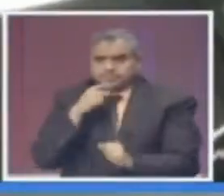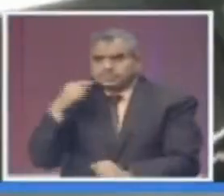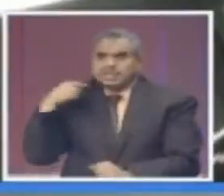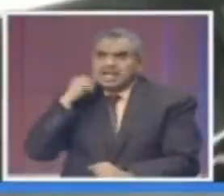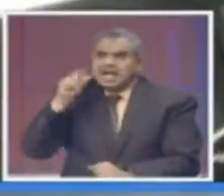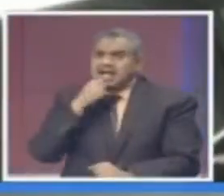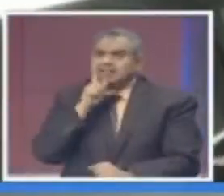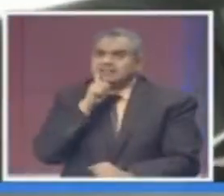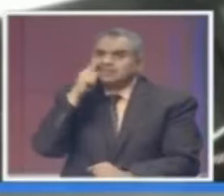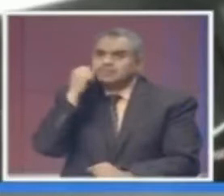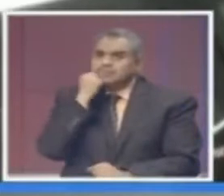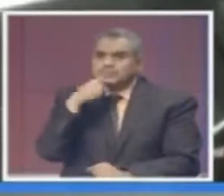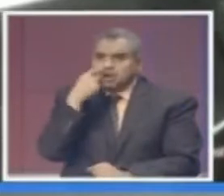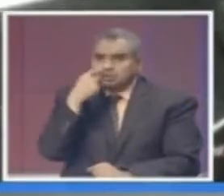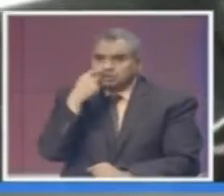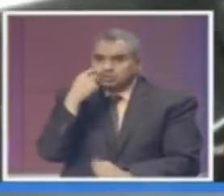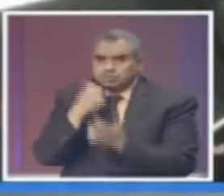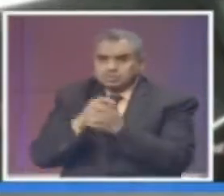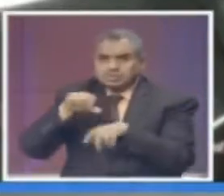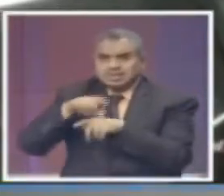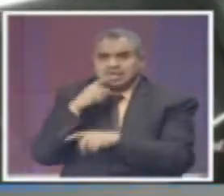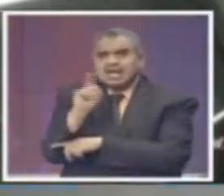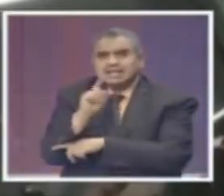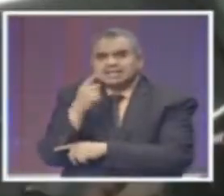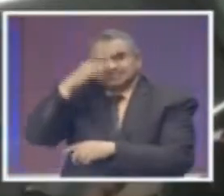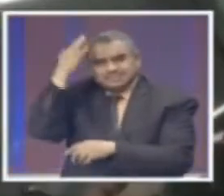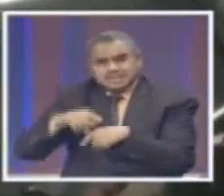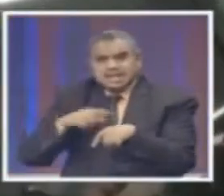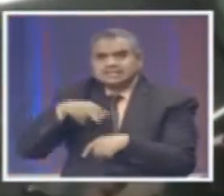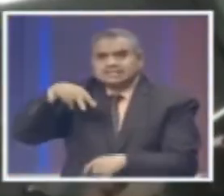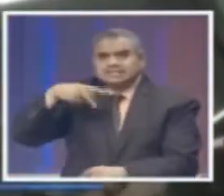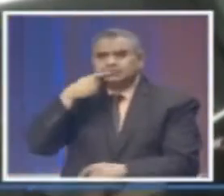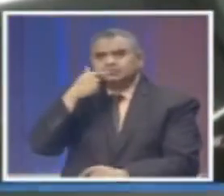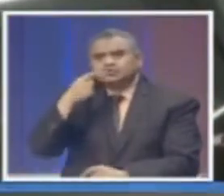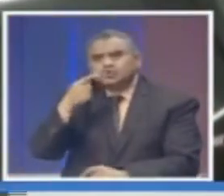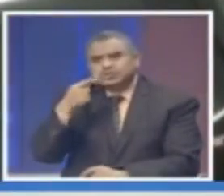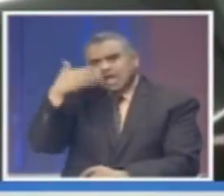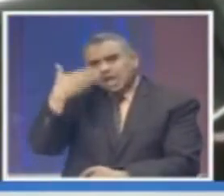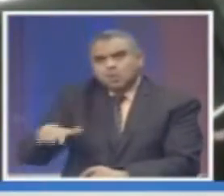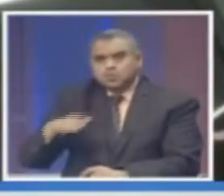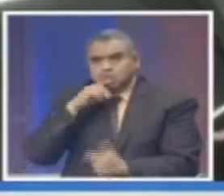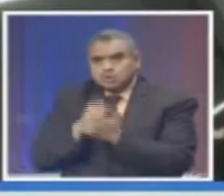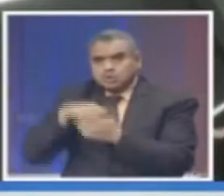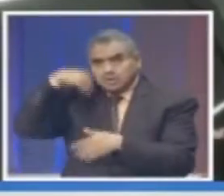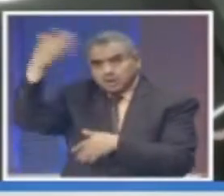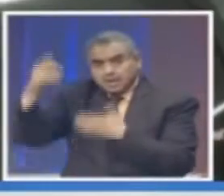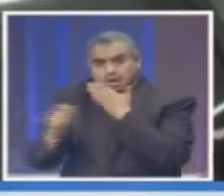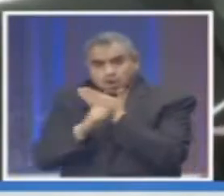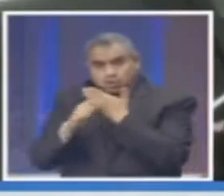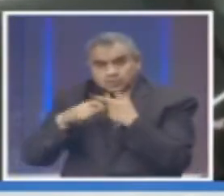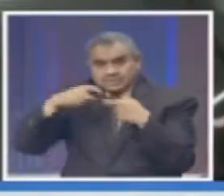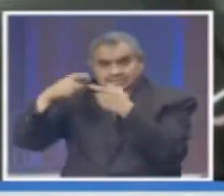منصور لغاية محطة العتبة بياخد حوالي 38 دقيقة. بالنسبة طبعا للمواصلات العادية برة مش أقل من ساعتين ساعتين